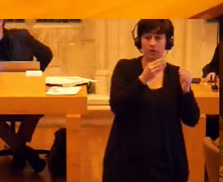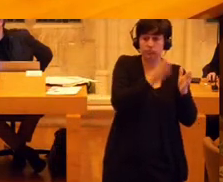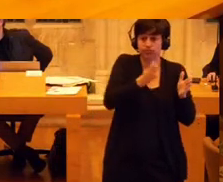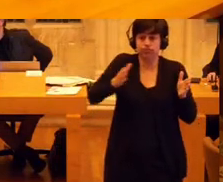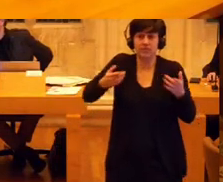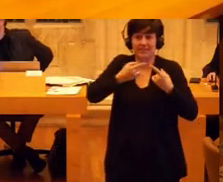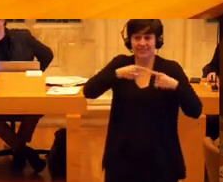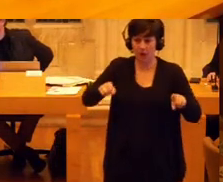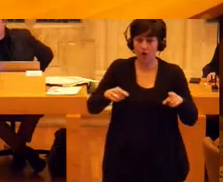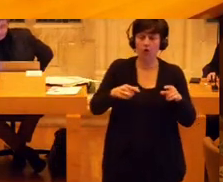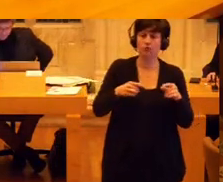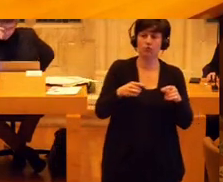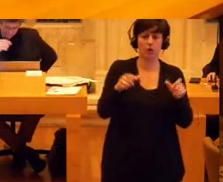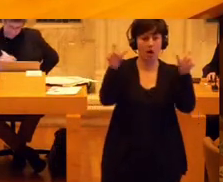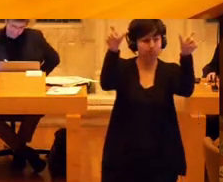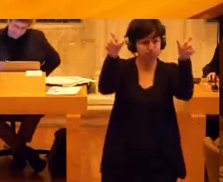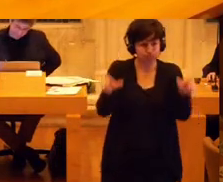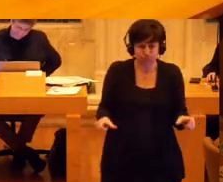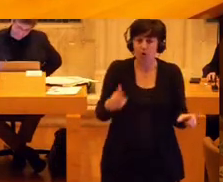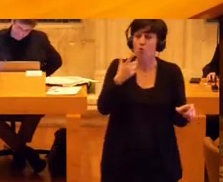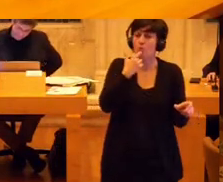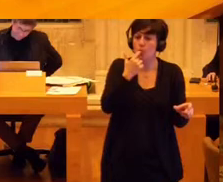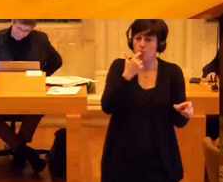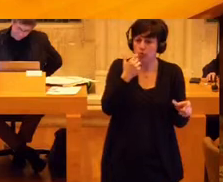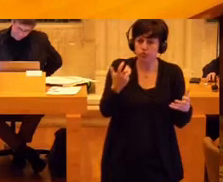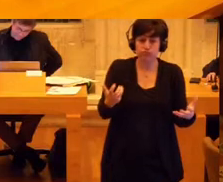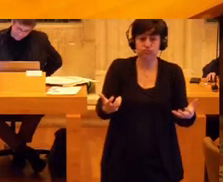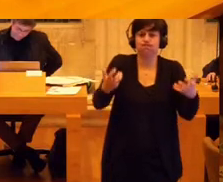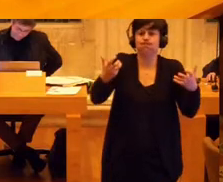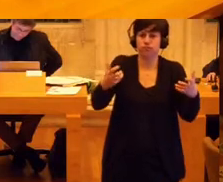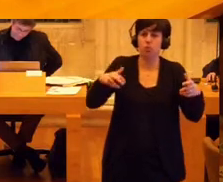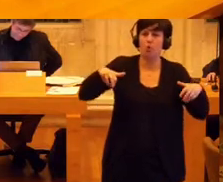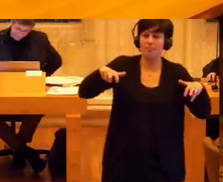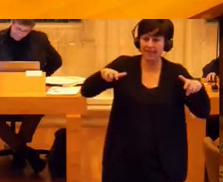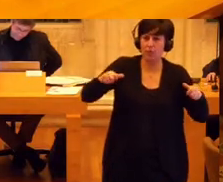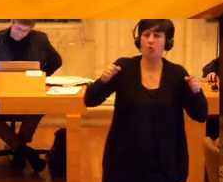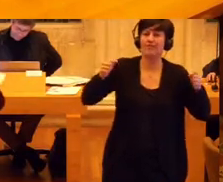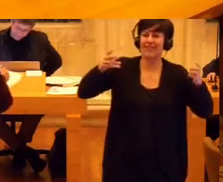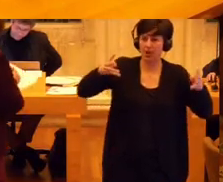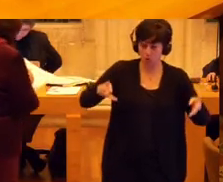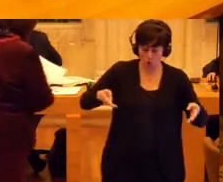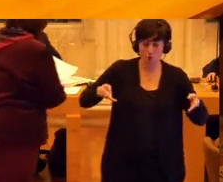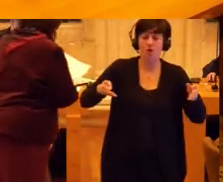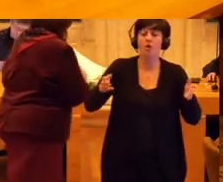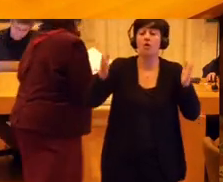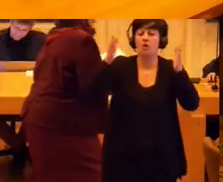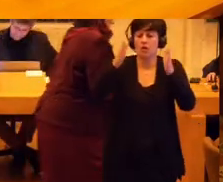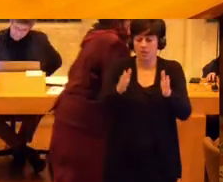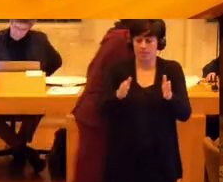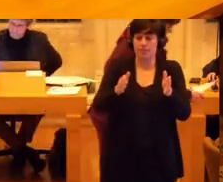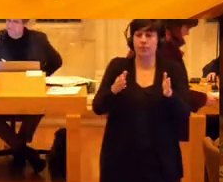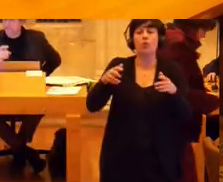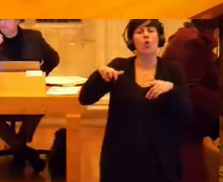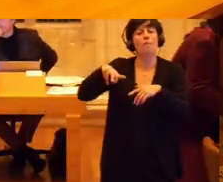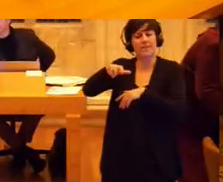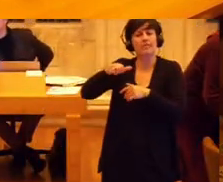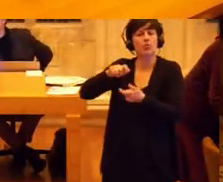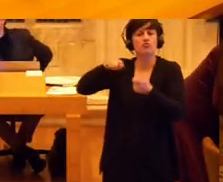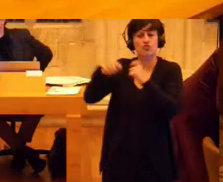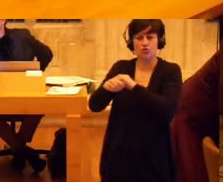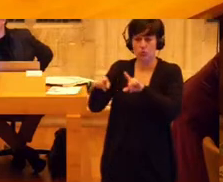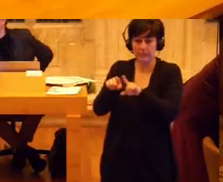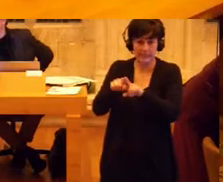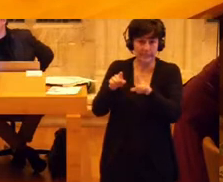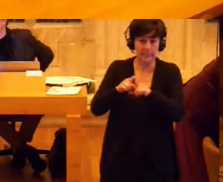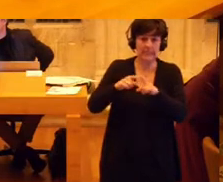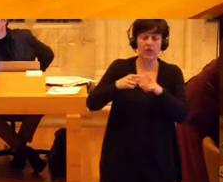rouge qui permet de séparer notamment les modes cyclables et les modes piétons. On requalifie évidemment les modes piétons. On en profite pour végétaliser une grande partie